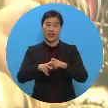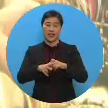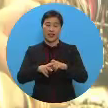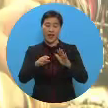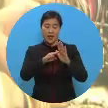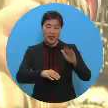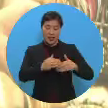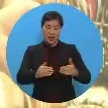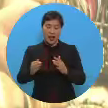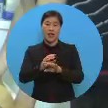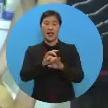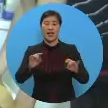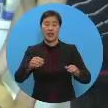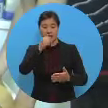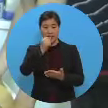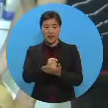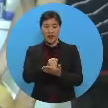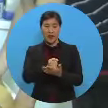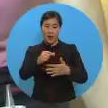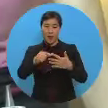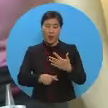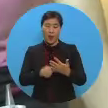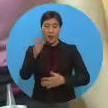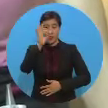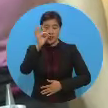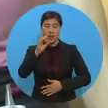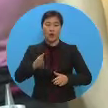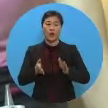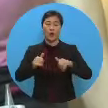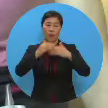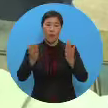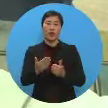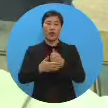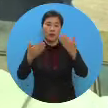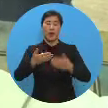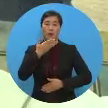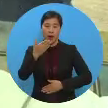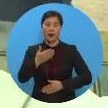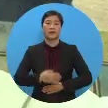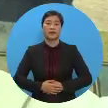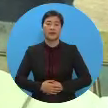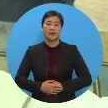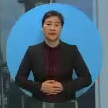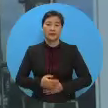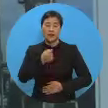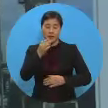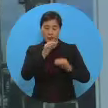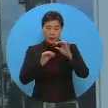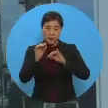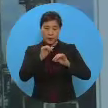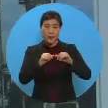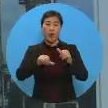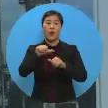등 계층과 대상별로 적절한 시책을 발굴해 도민 모두가 혜택을 누릴 수 있도록 관리합니다. 미세먼지